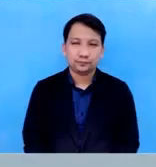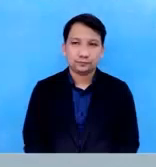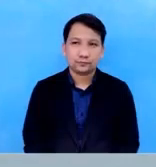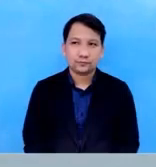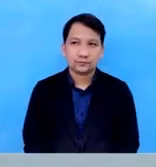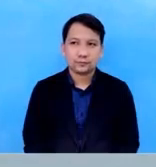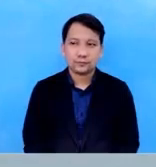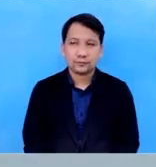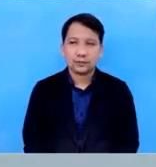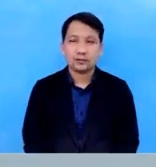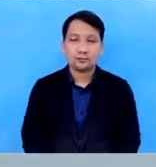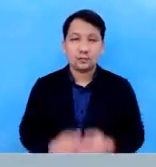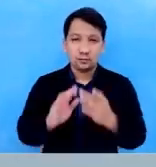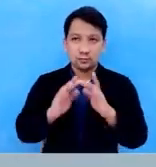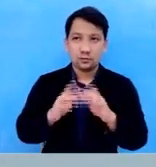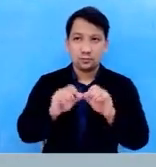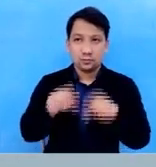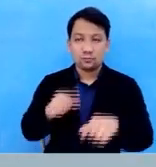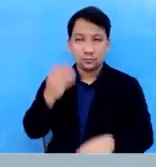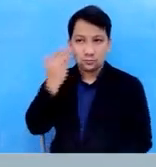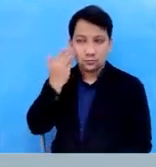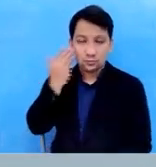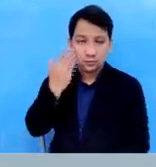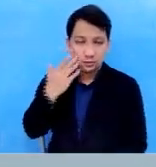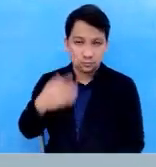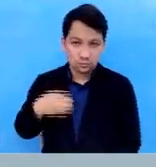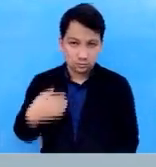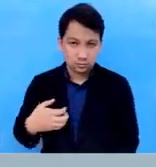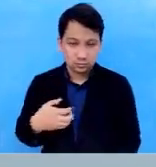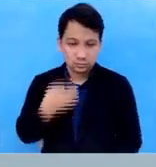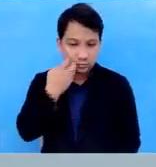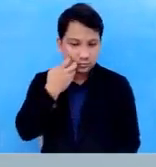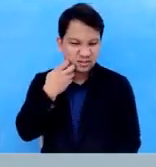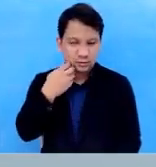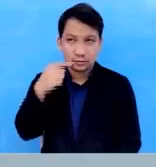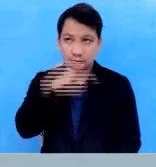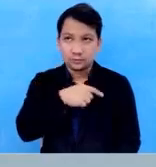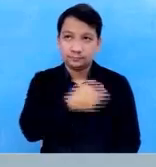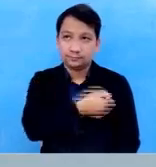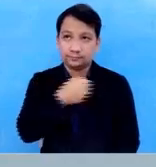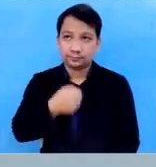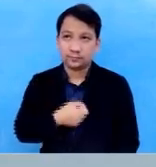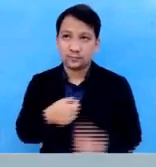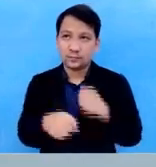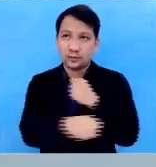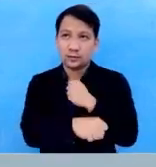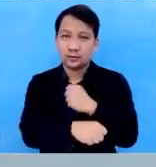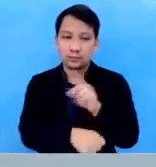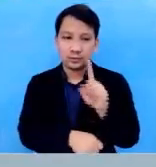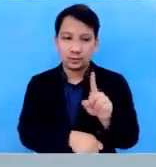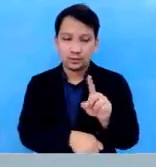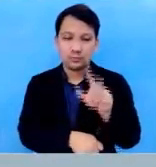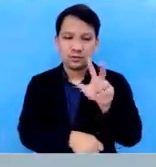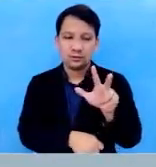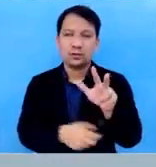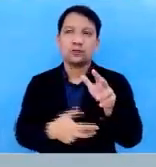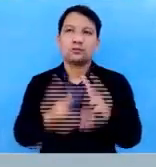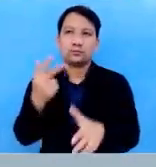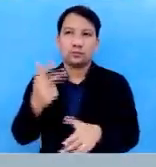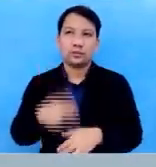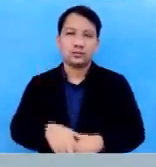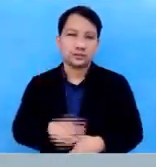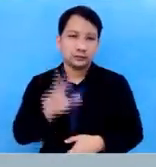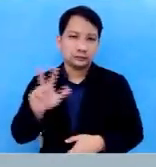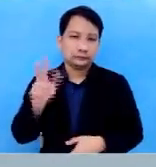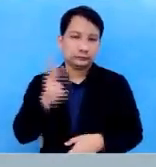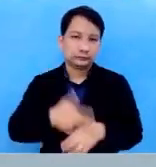Arestado ang isang online scammer na nagpanggap na pulis para makapanloko. Ang biktima niya hindi lang isa, kundi tatlong beses na goyo.